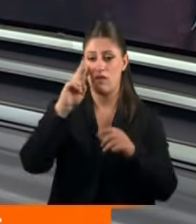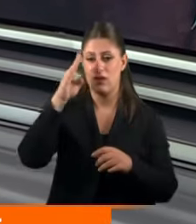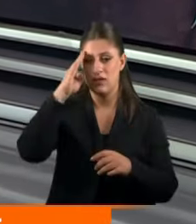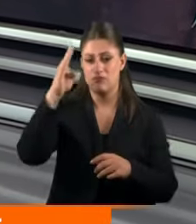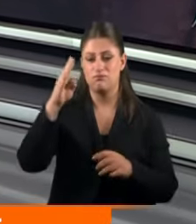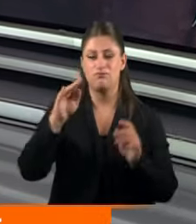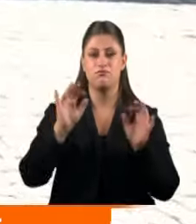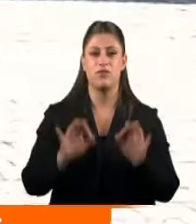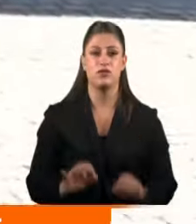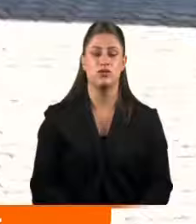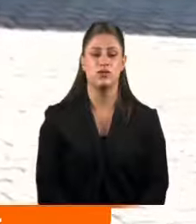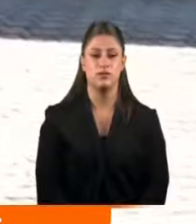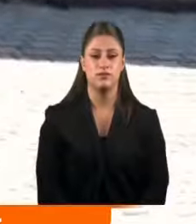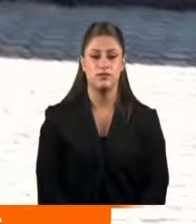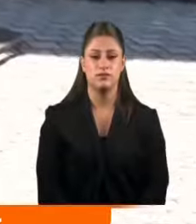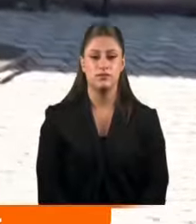başlıyor.